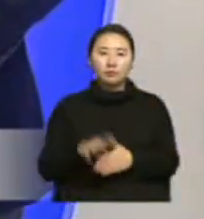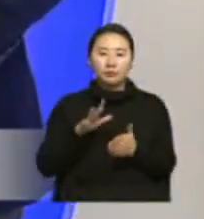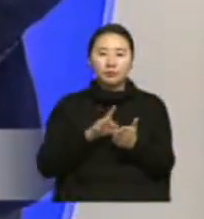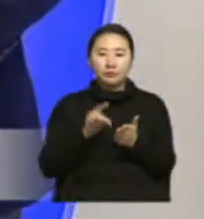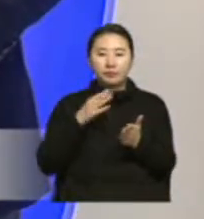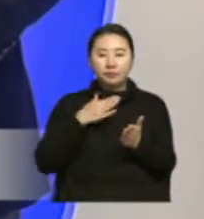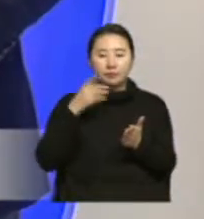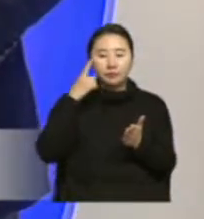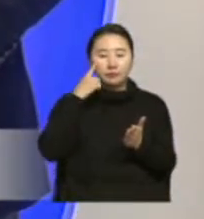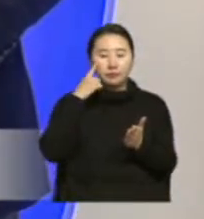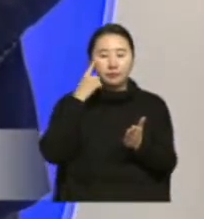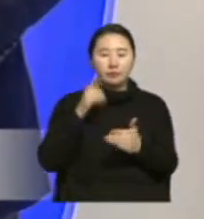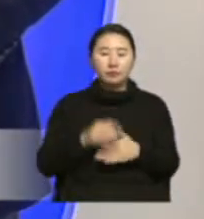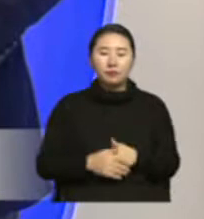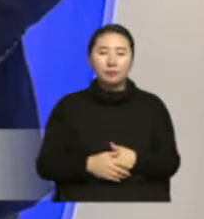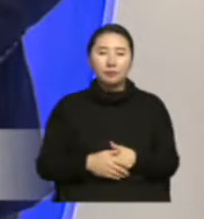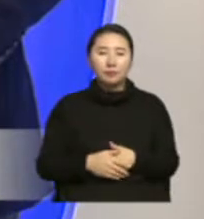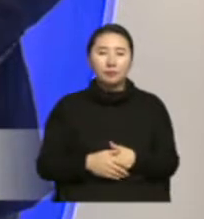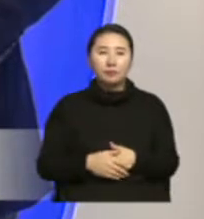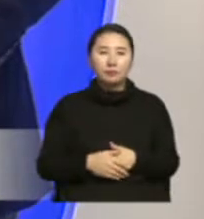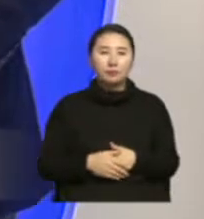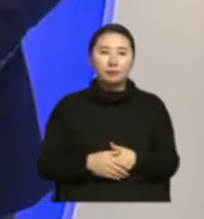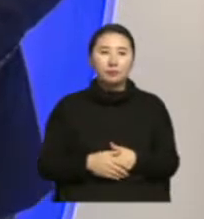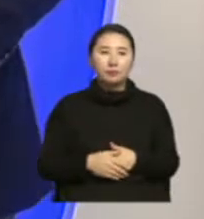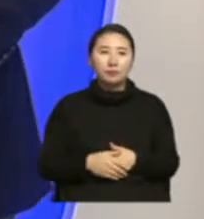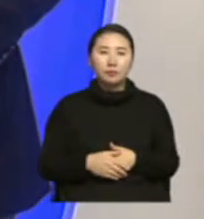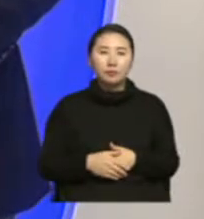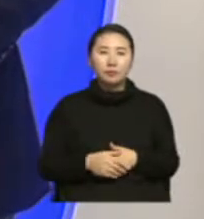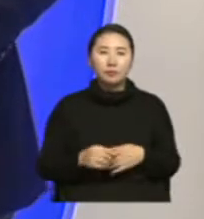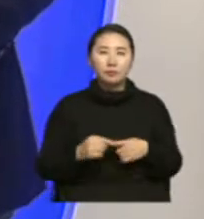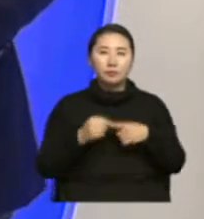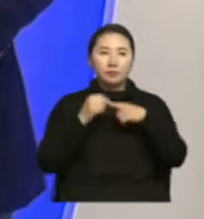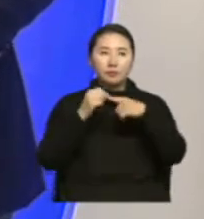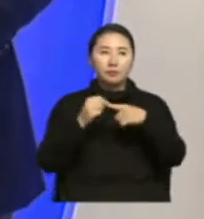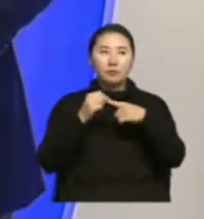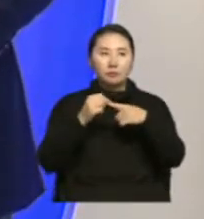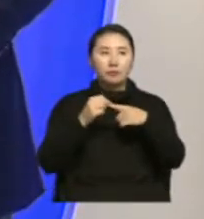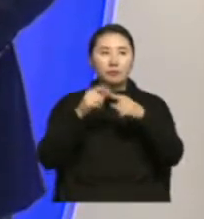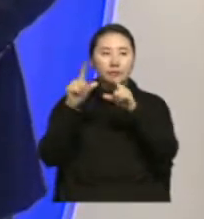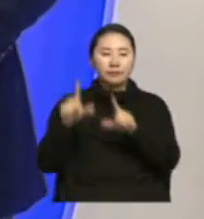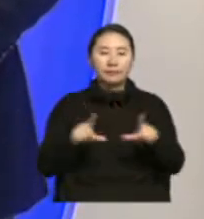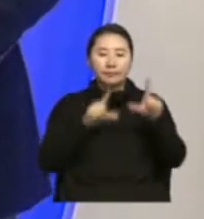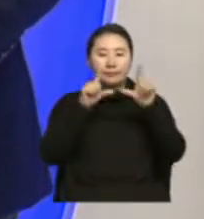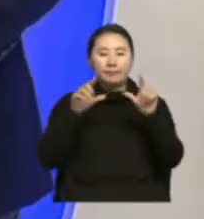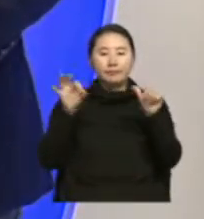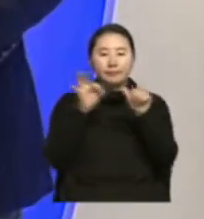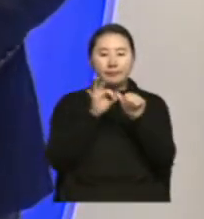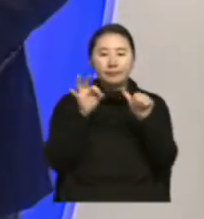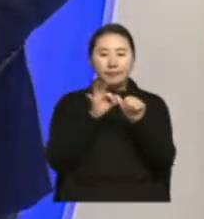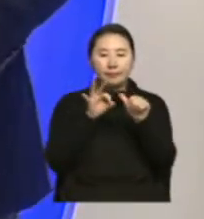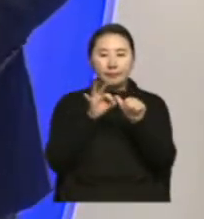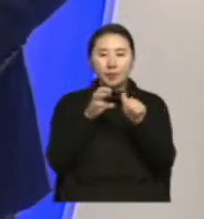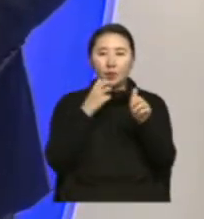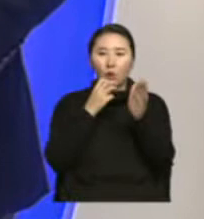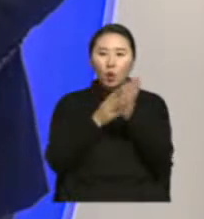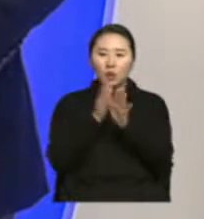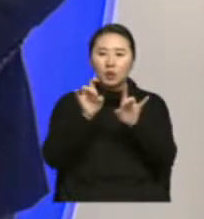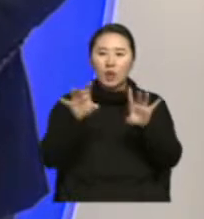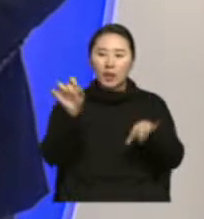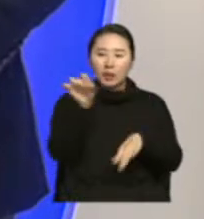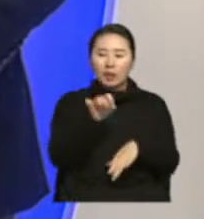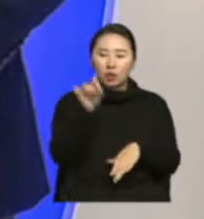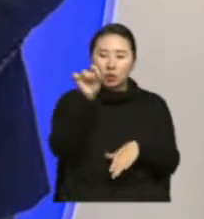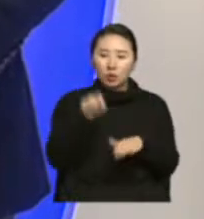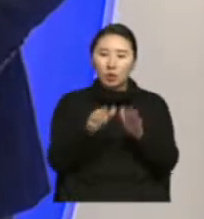키워드로 이슈를 알아보는 클릭 키워드입니다. 오늘의 첫 번째 키워드는 생활임금입니다. 서울시와 각